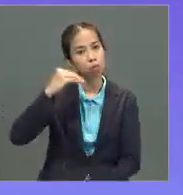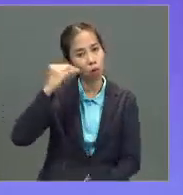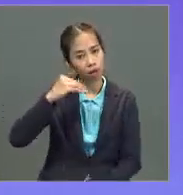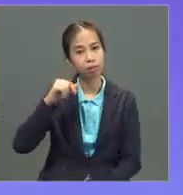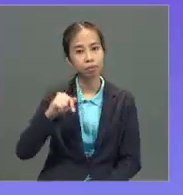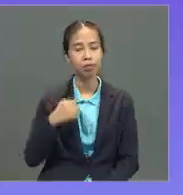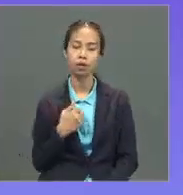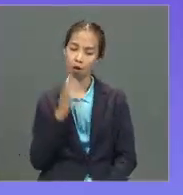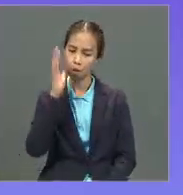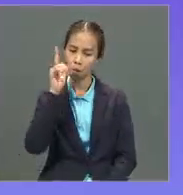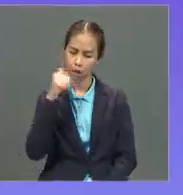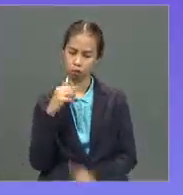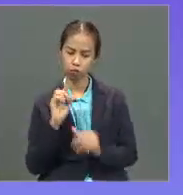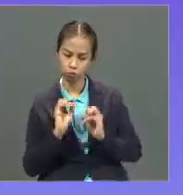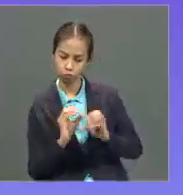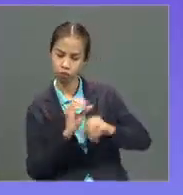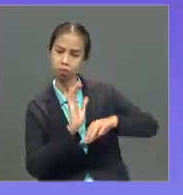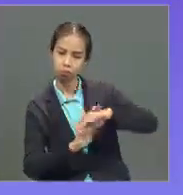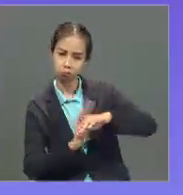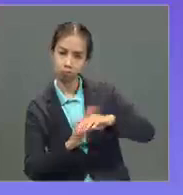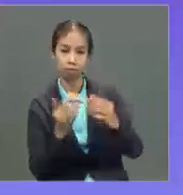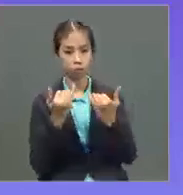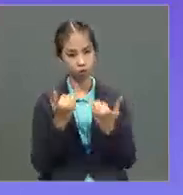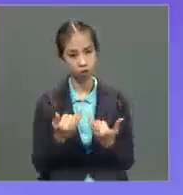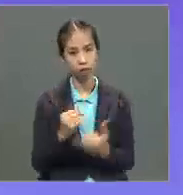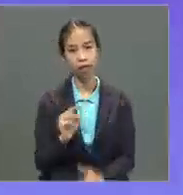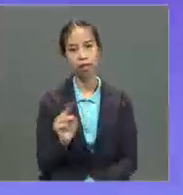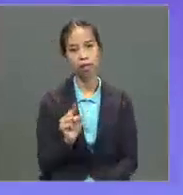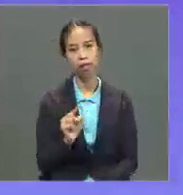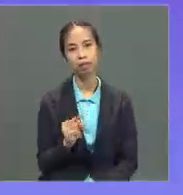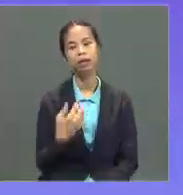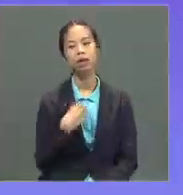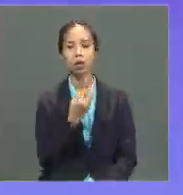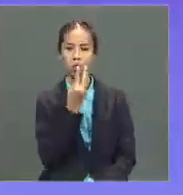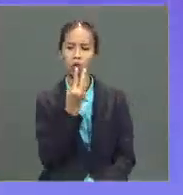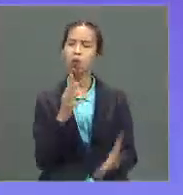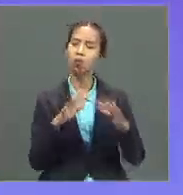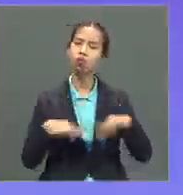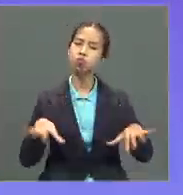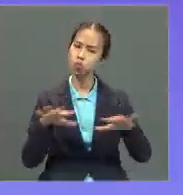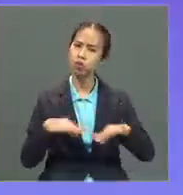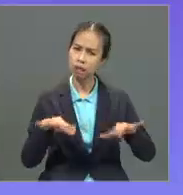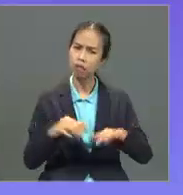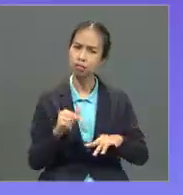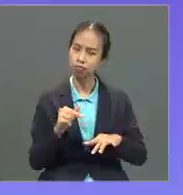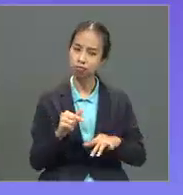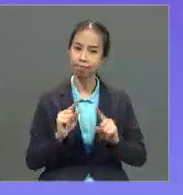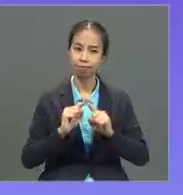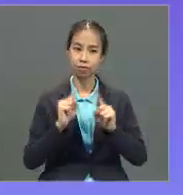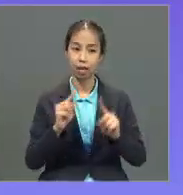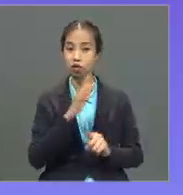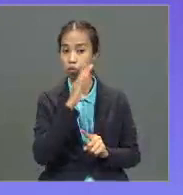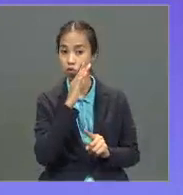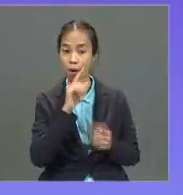กครองนะฮะอาจจะต้องเน้นย้ำน้องๆหน่อยนะฮะว่าช่วงนี้แม้ว่าทุกอย่างหลายอย่างจะกลับมาเรียกว่าแทบจะเหมือนปกติแล้วแต่เวล